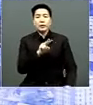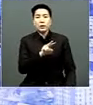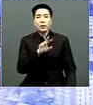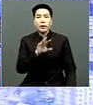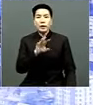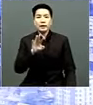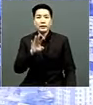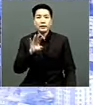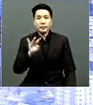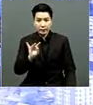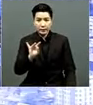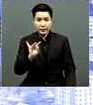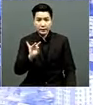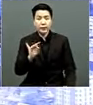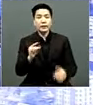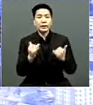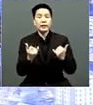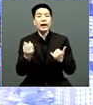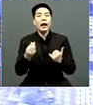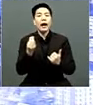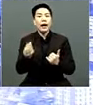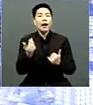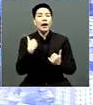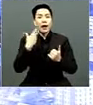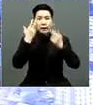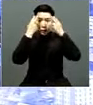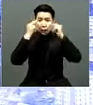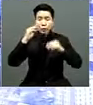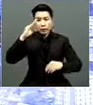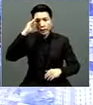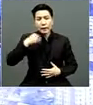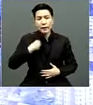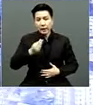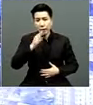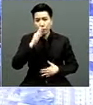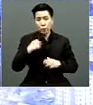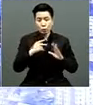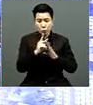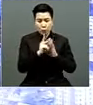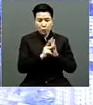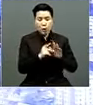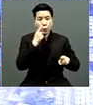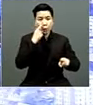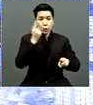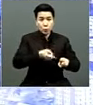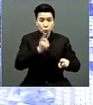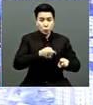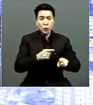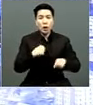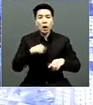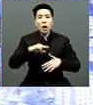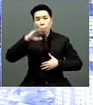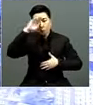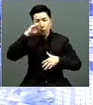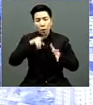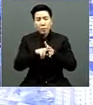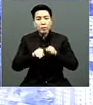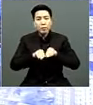2548ท่านให้เทียบว่าหากกรณีมีใช้กฎหมายปกติเพื่อควบคุมการระบาดนะ